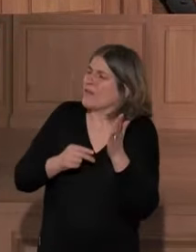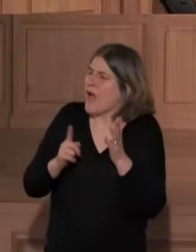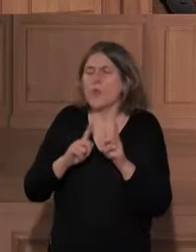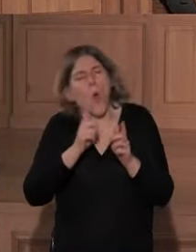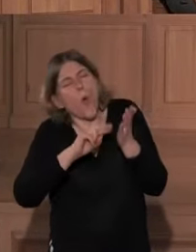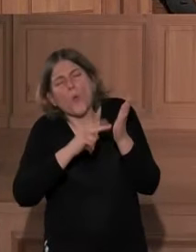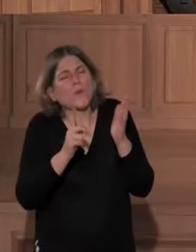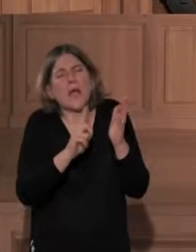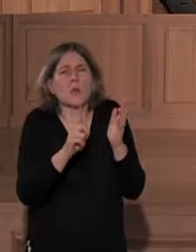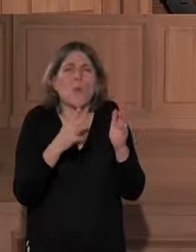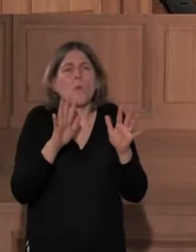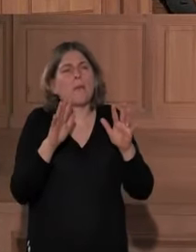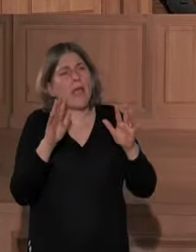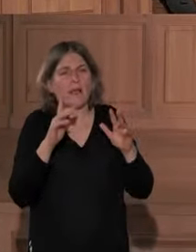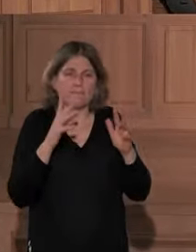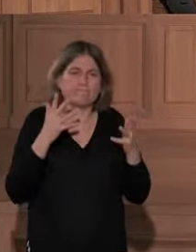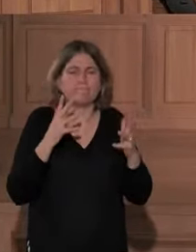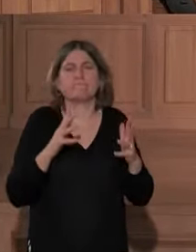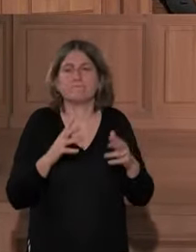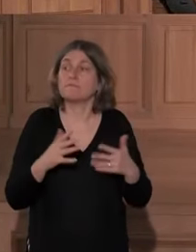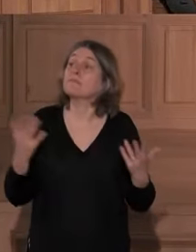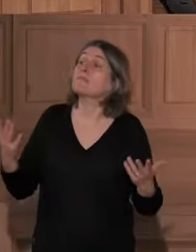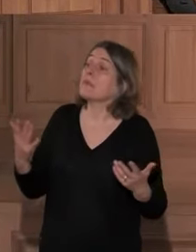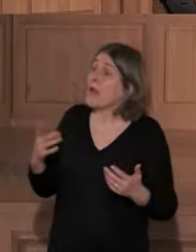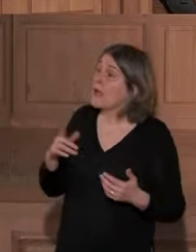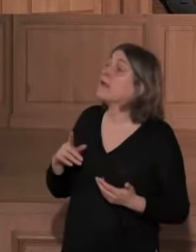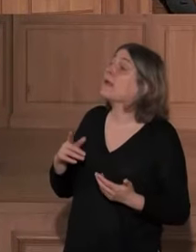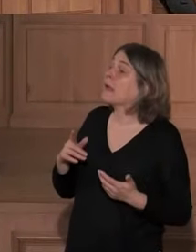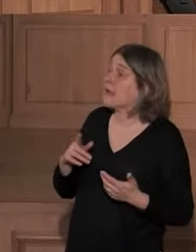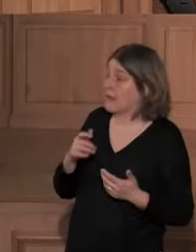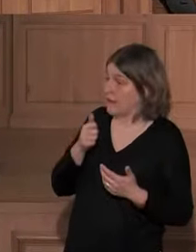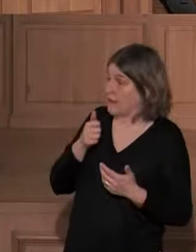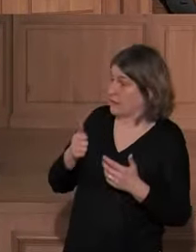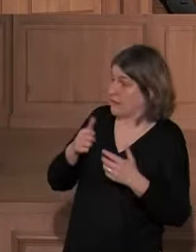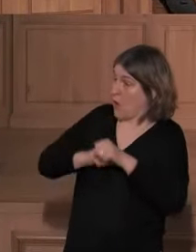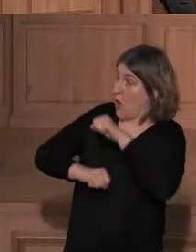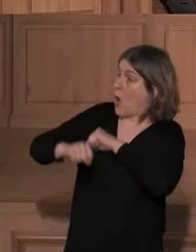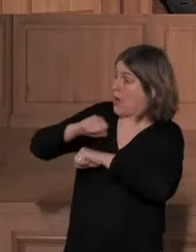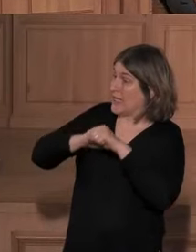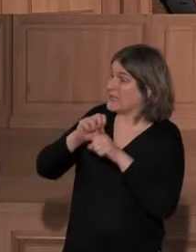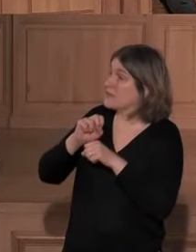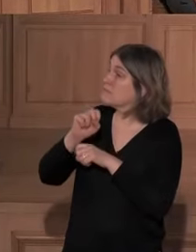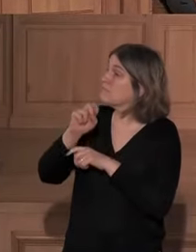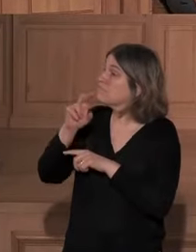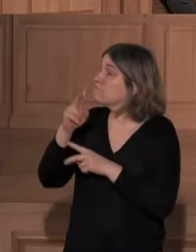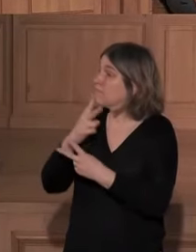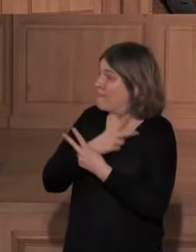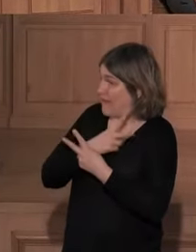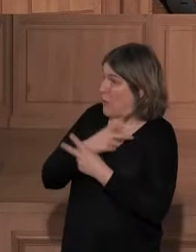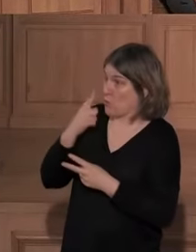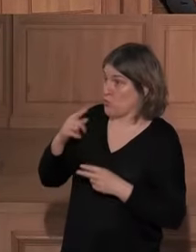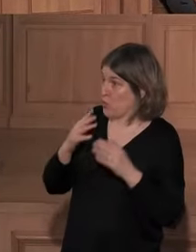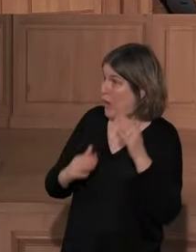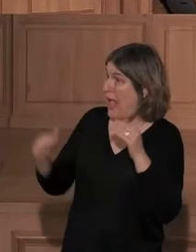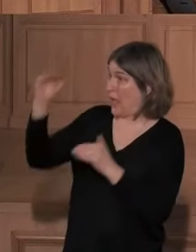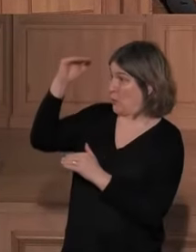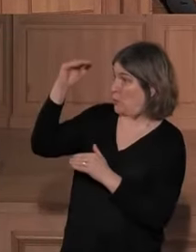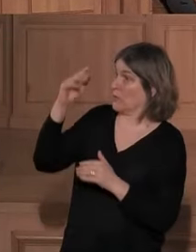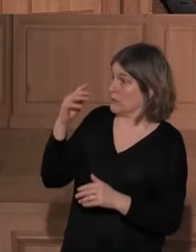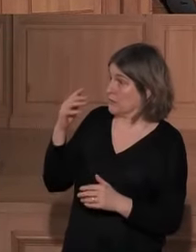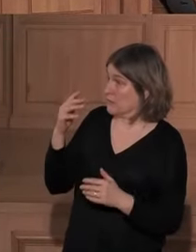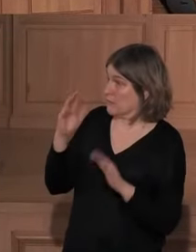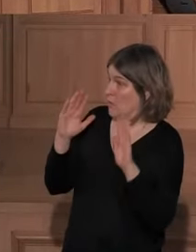Voilà. Et du coup, vous répondez à cette question, c'est, mais organisez-vous des séjours de vacances pour des adultes autistes? La réponse est donc oui, parce que vous Bah oui, parce qu'on va au